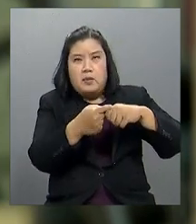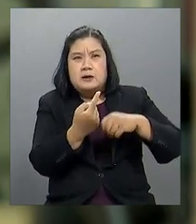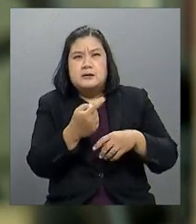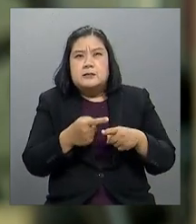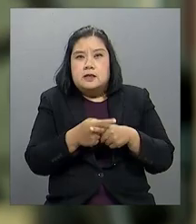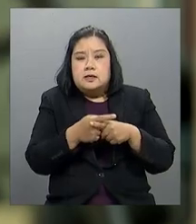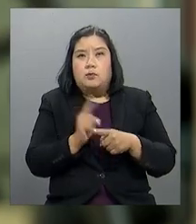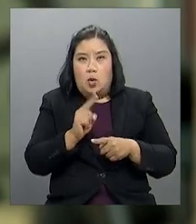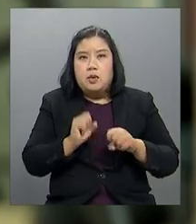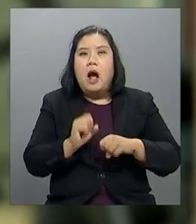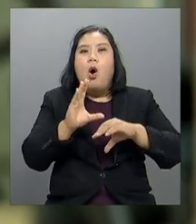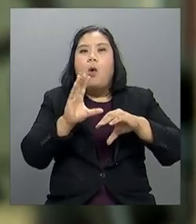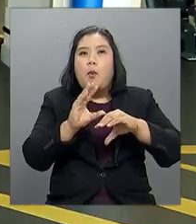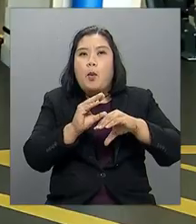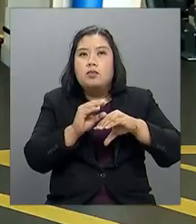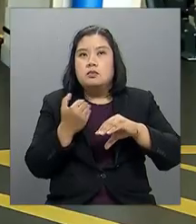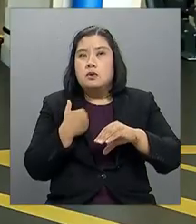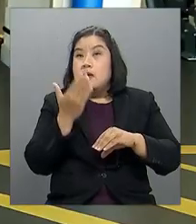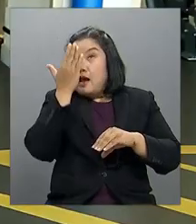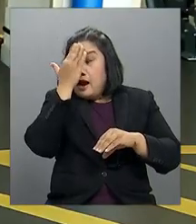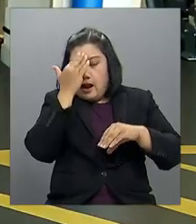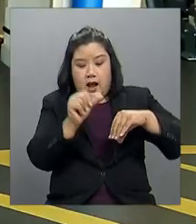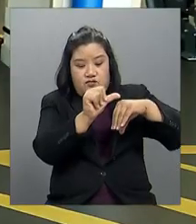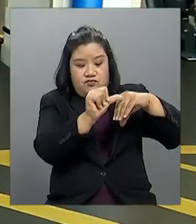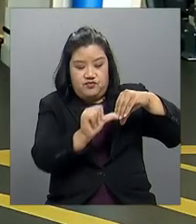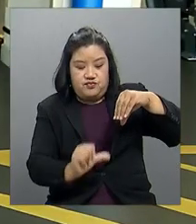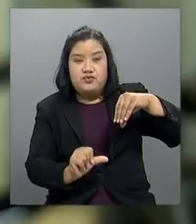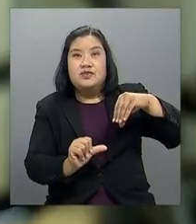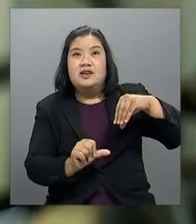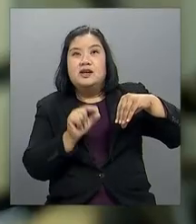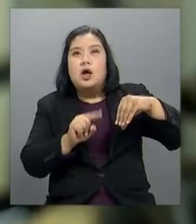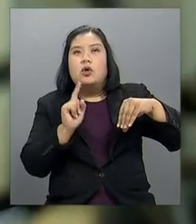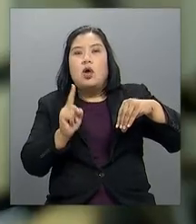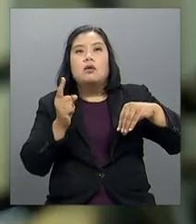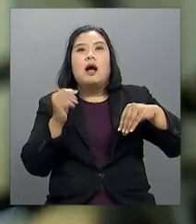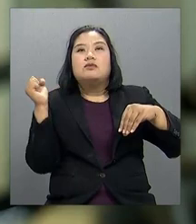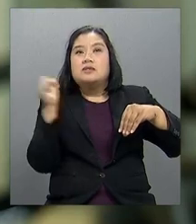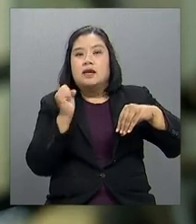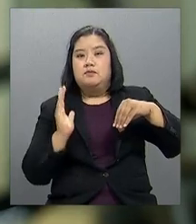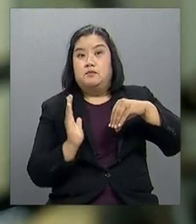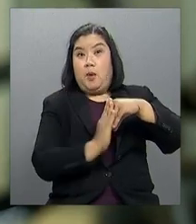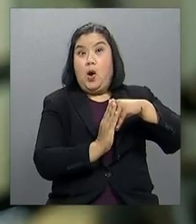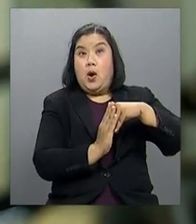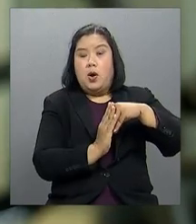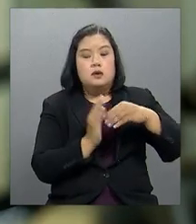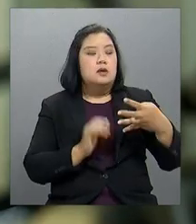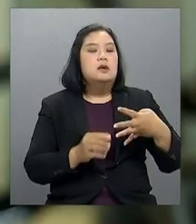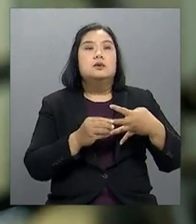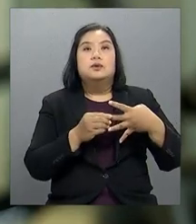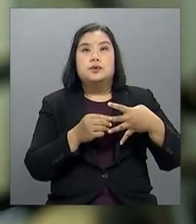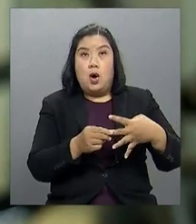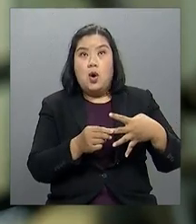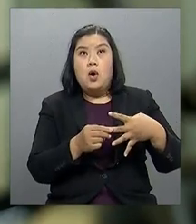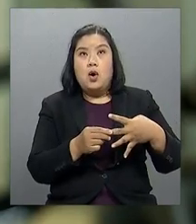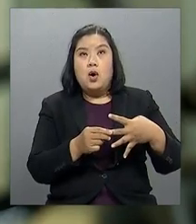ค่ะจะอยู่ตรงด้านหน้าเป็นแผลยาวๆเลยทำได้โดยการประคบแผ่นเย็นได้เลยอันที่สองที่ต้องรีบเลยคือรีบลงน้ำหนัก